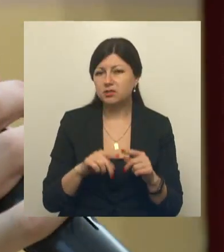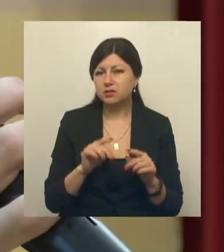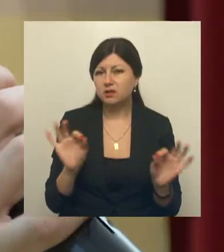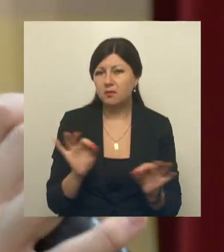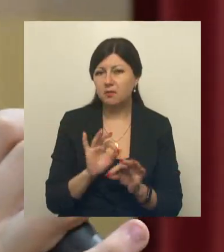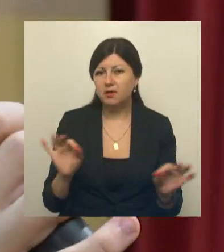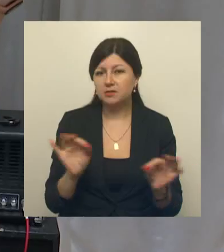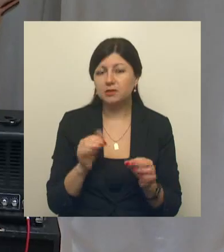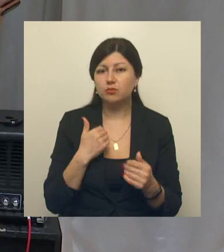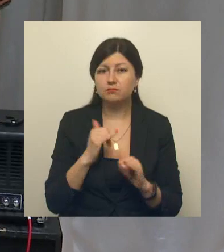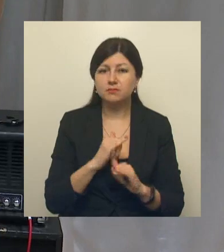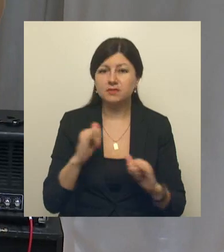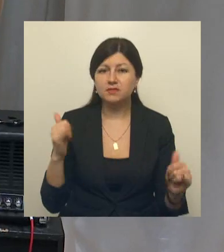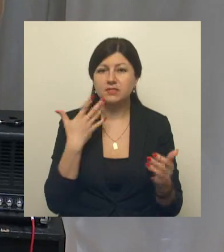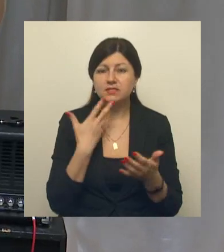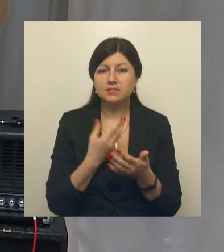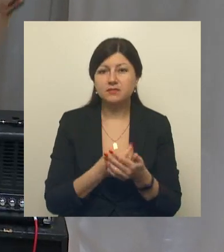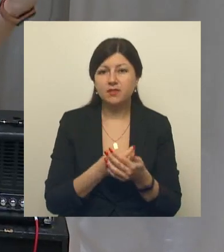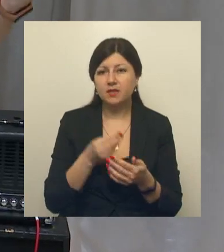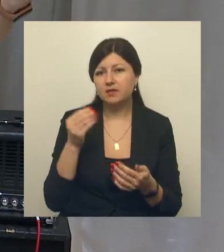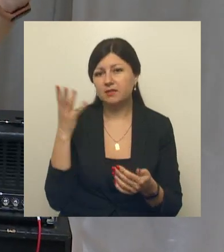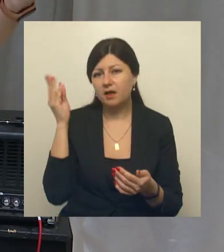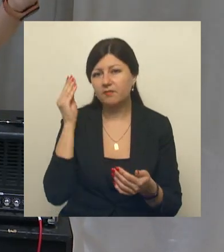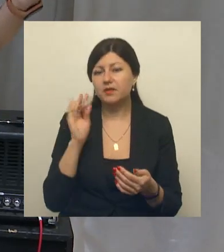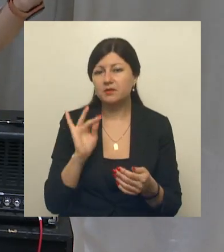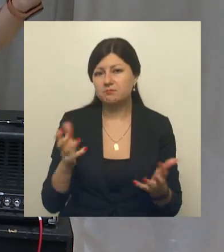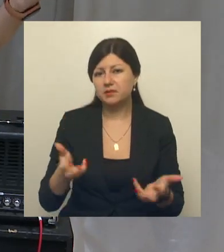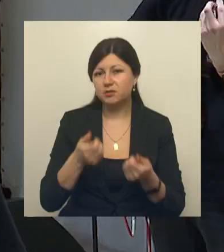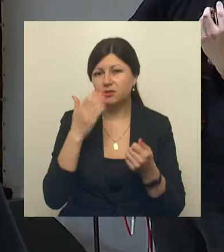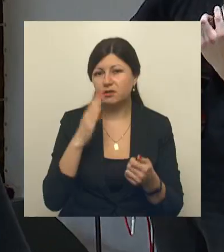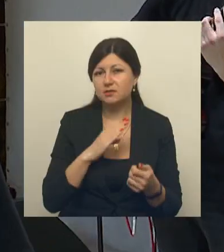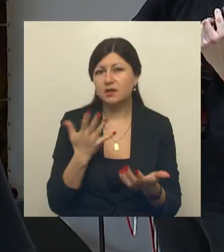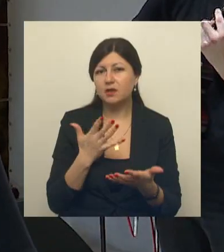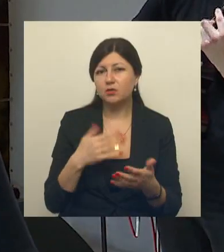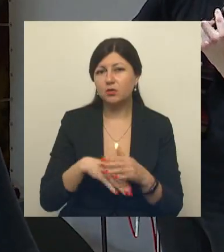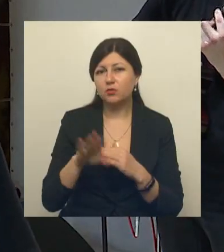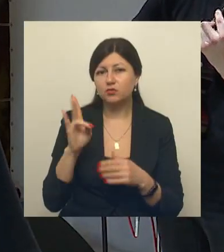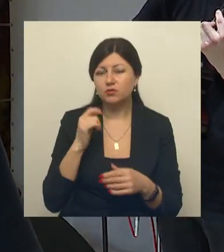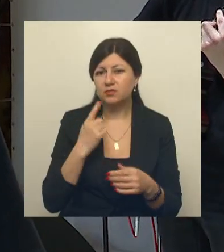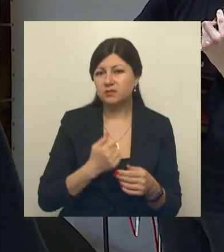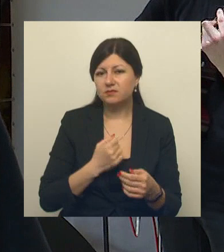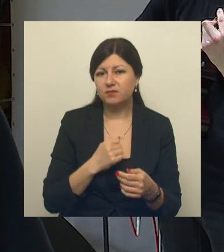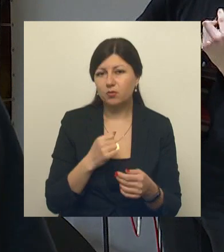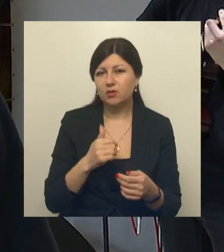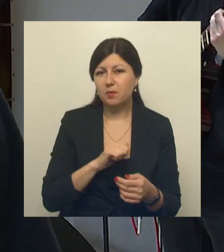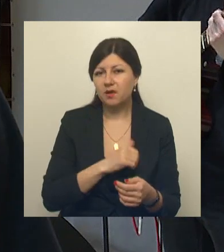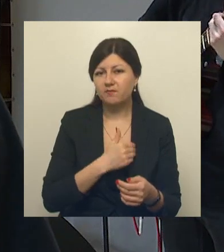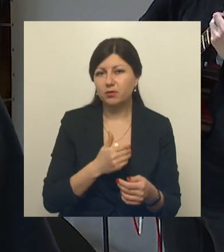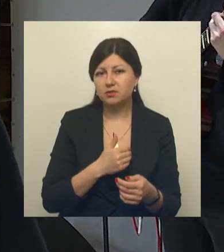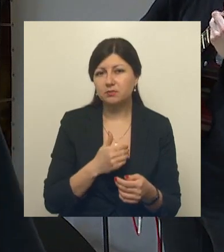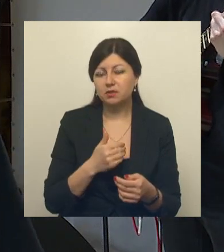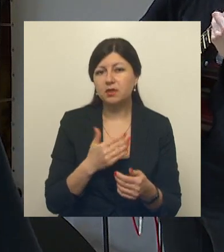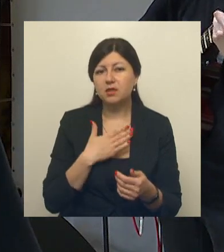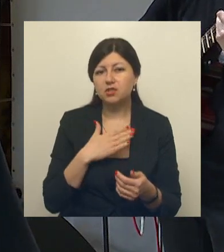только развивать свои навыки, но и поддержать отца, который ушел на СВО добровольцем. В большинстве случаев